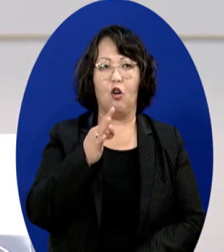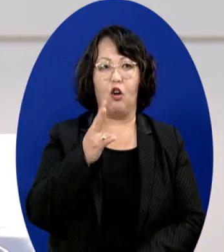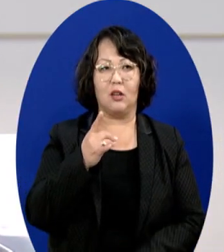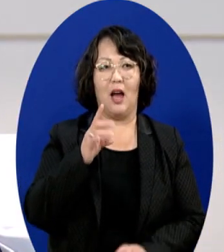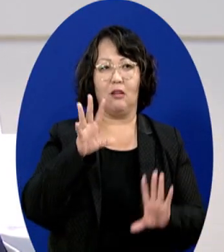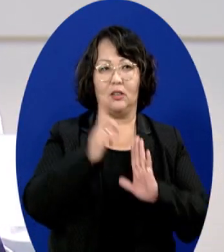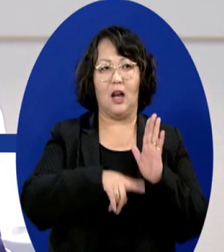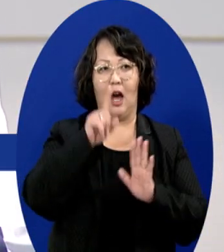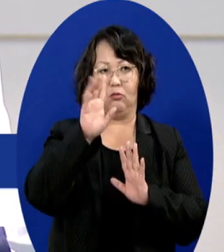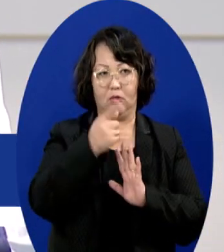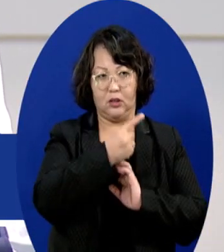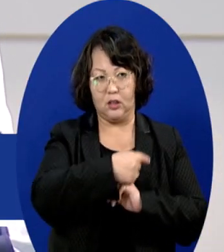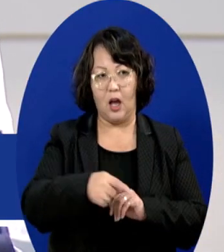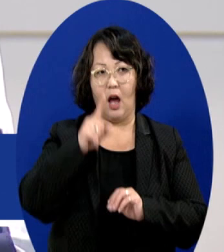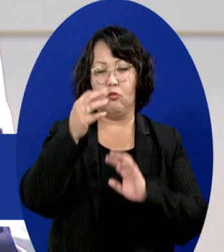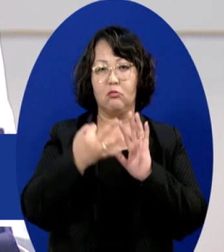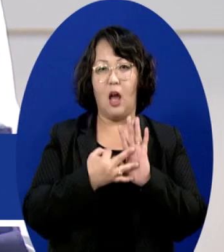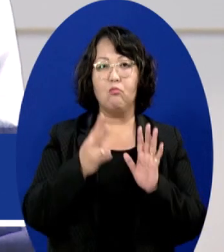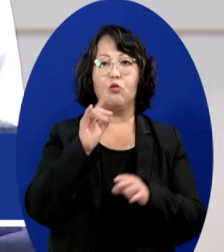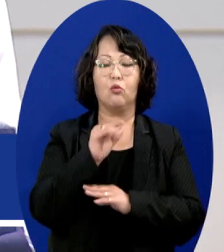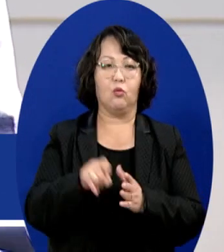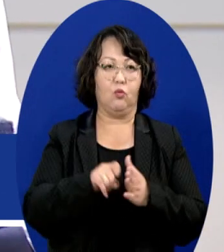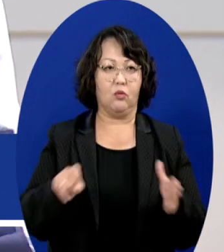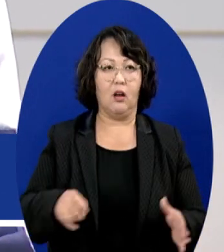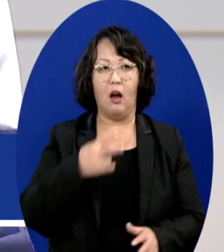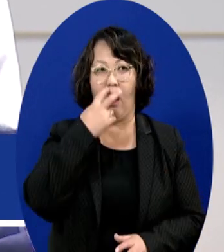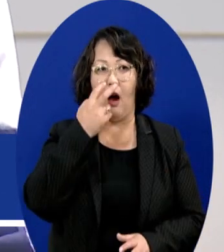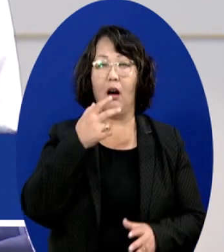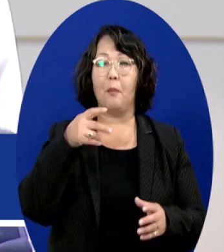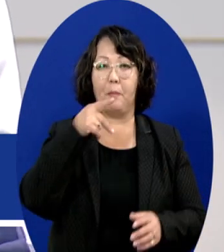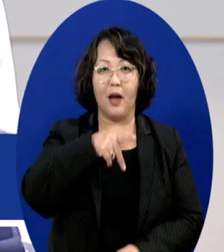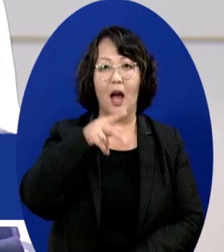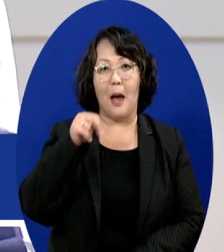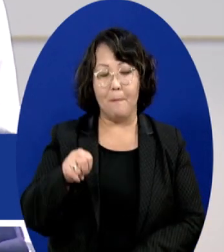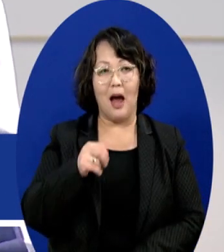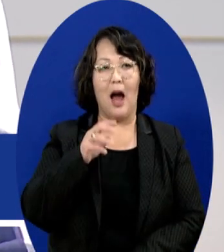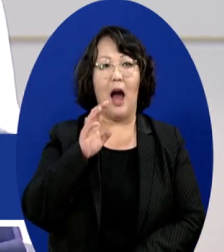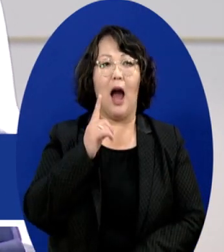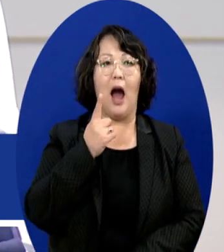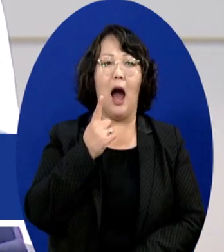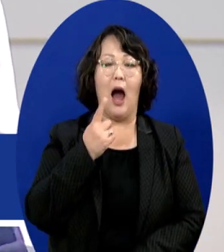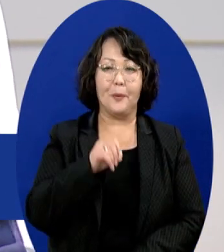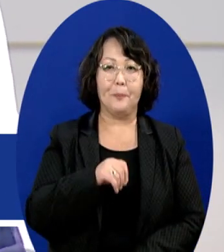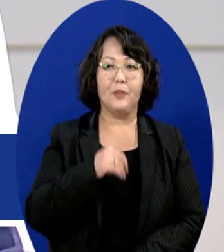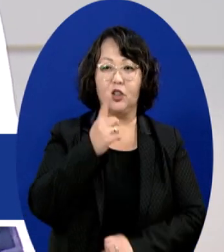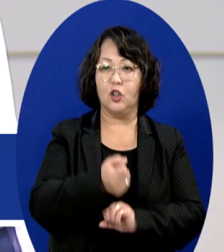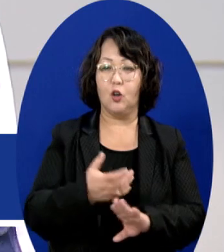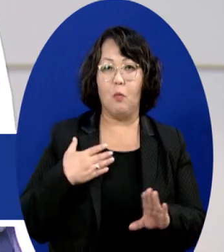11-ээс 18-ны хооронд агарын чанарын мэдээ манд PM10 нь